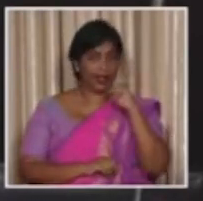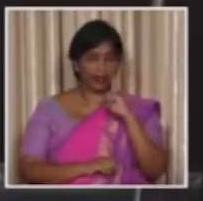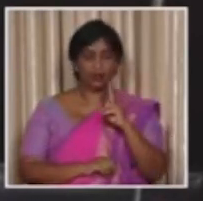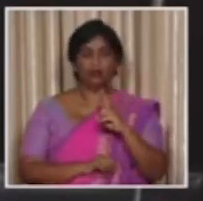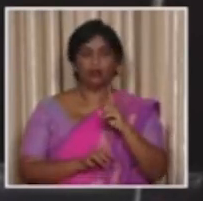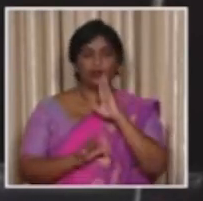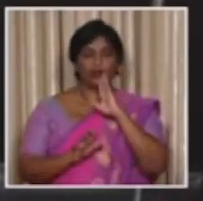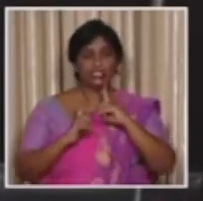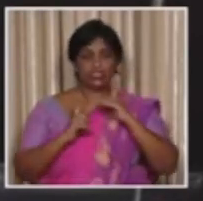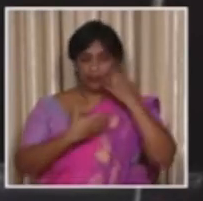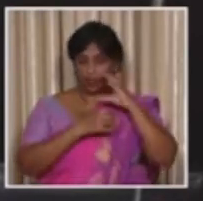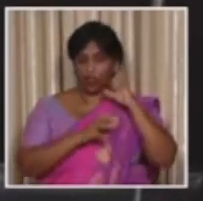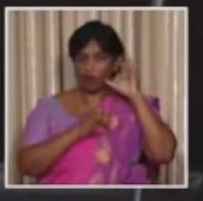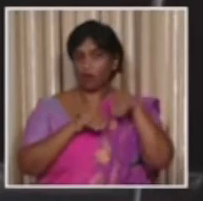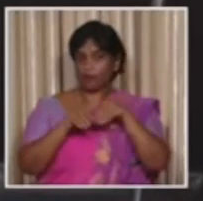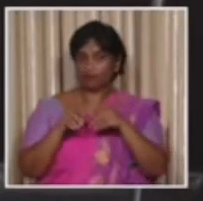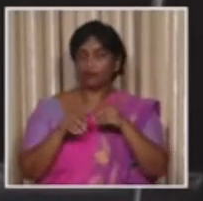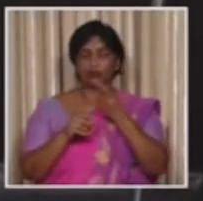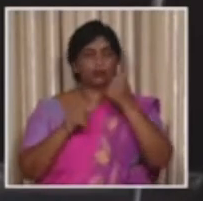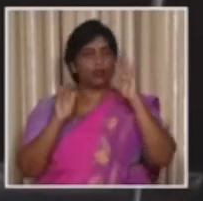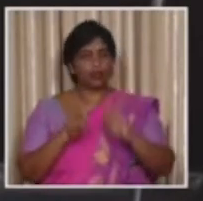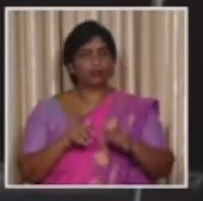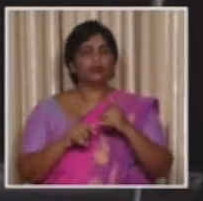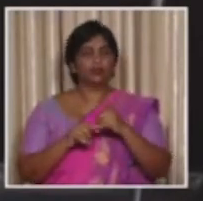ජීව විද්‍යාත්මක ක්‍රම පොල් වගා කරුවන් වෙත සහන මිලට